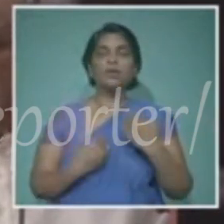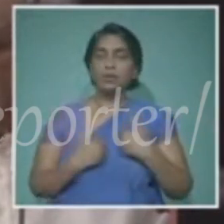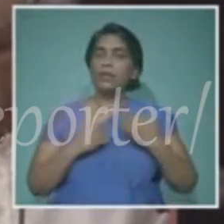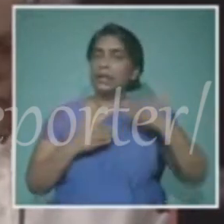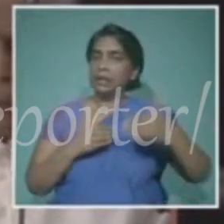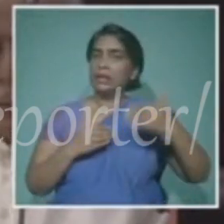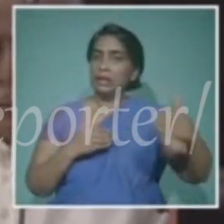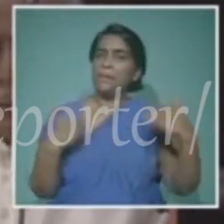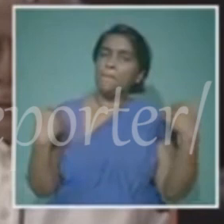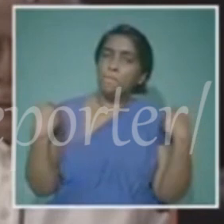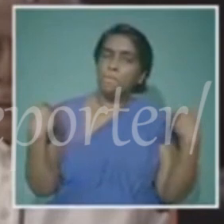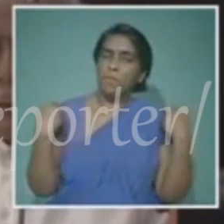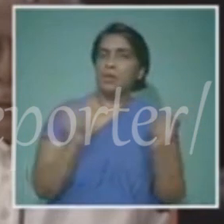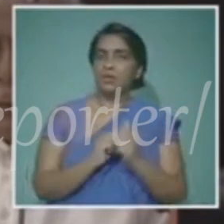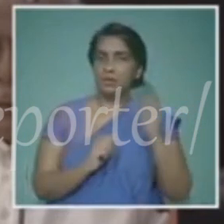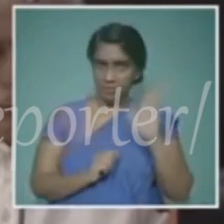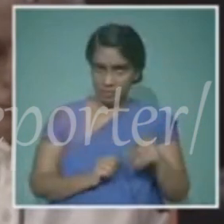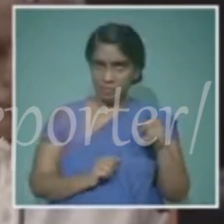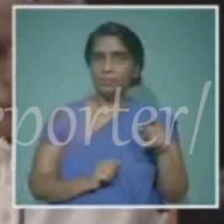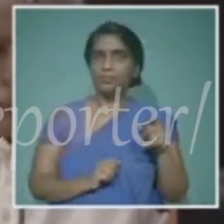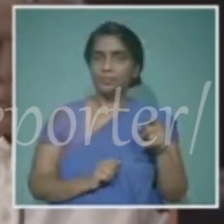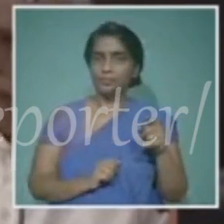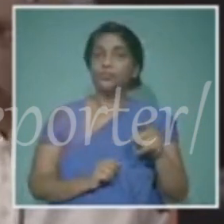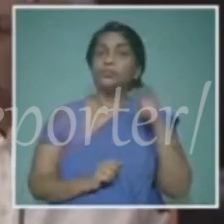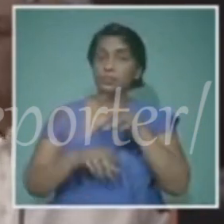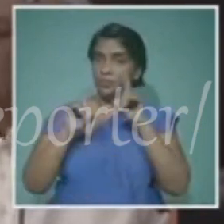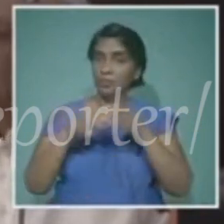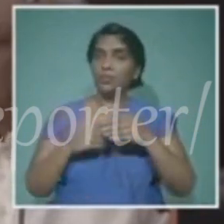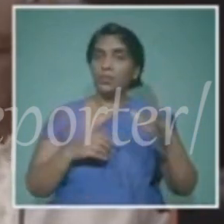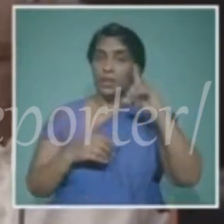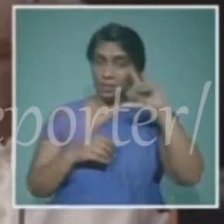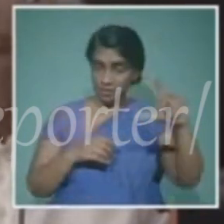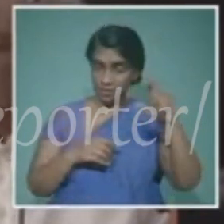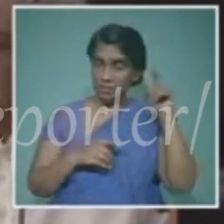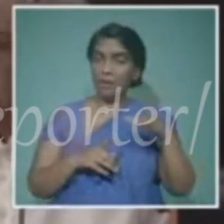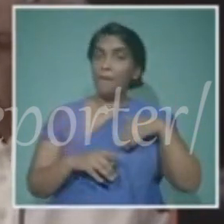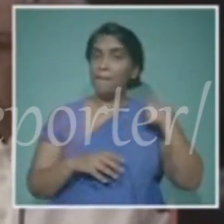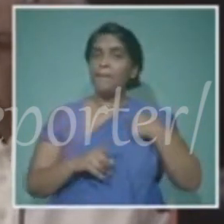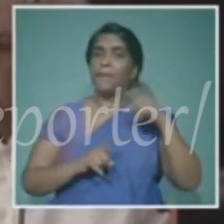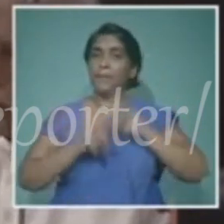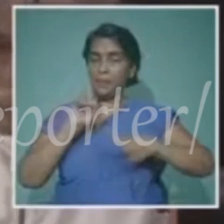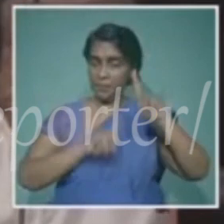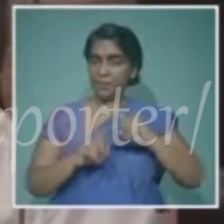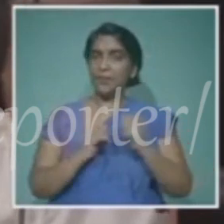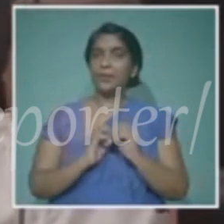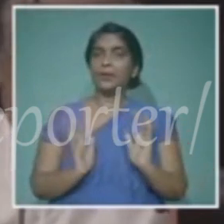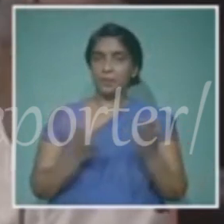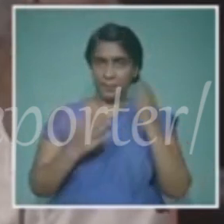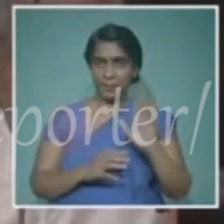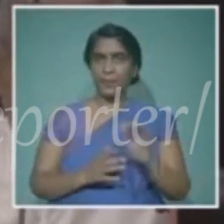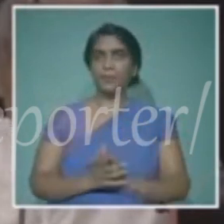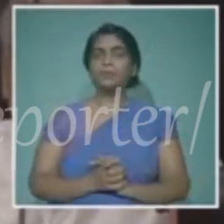දිගින් දිගටම වෙහෙස වී ක්‍රියා කරනවා. මේ වන විට අප චීනය සමගත් මූලික සාකච්ඡා ආරම්භ කරලයි